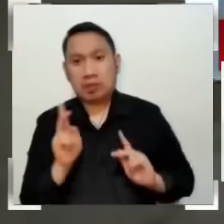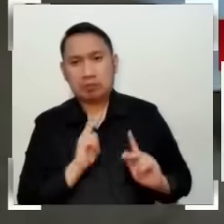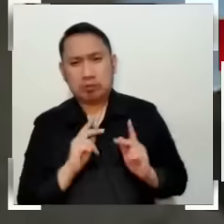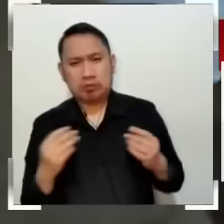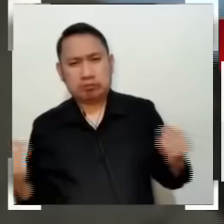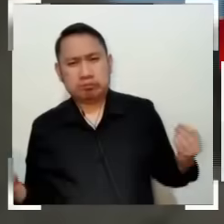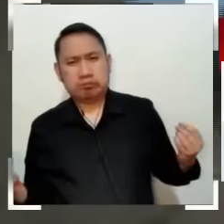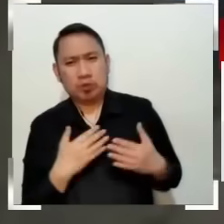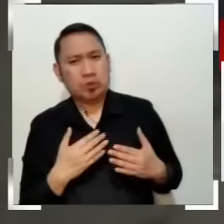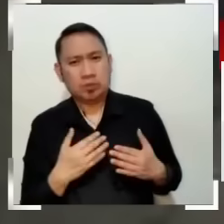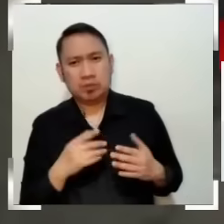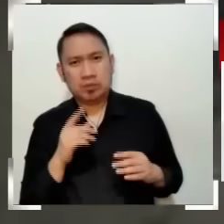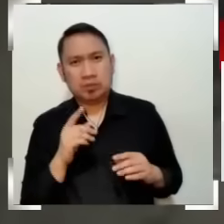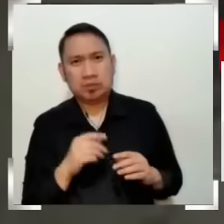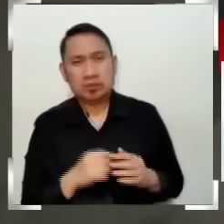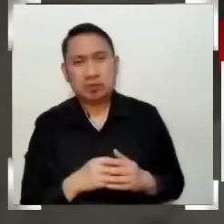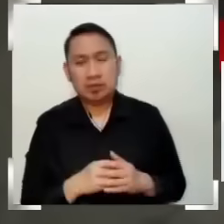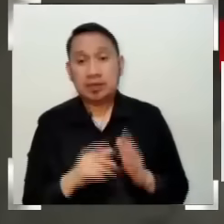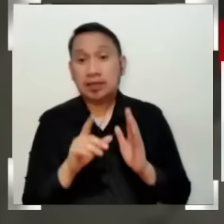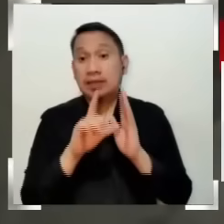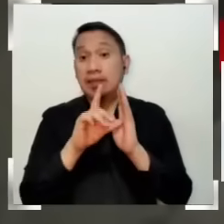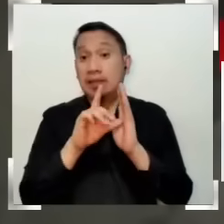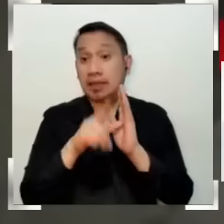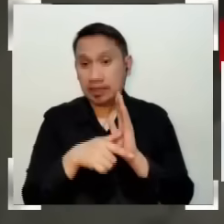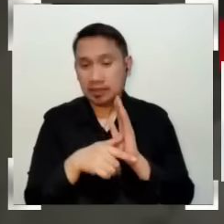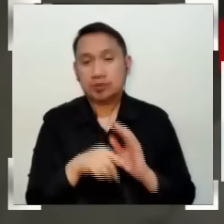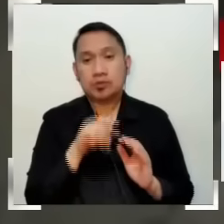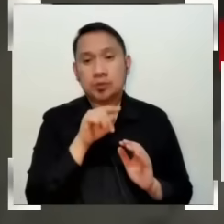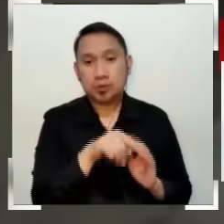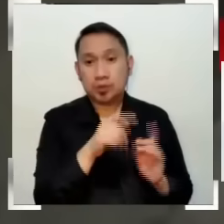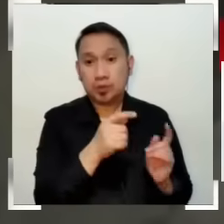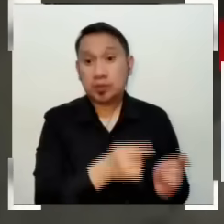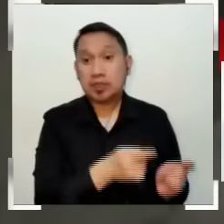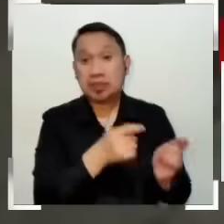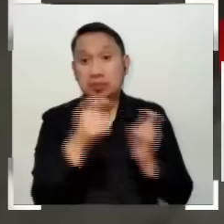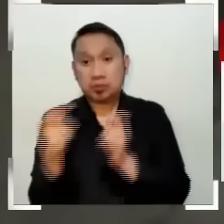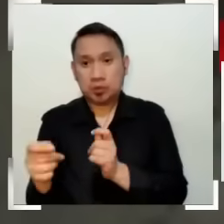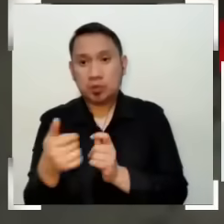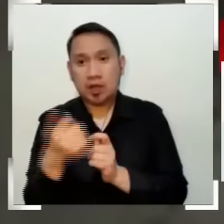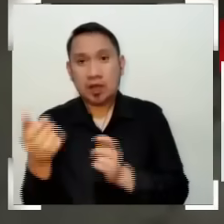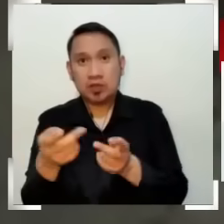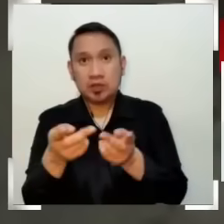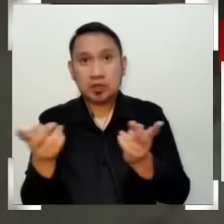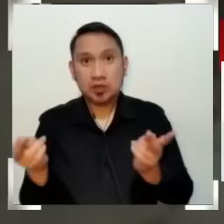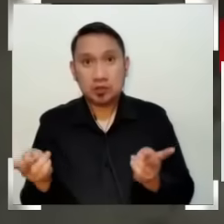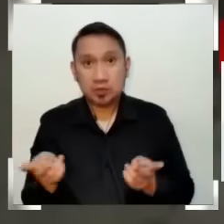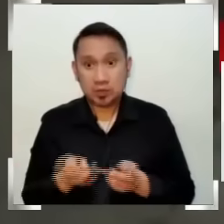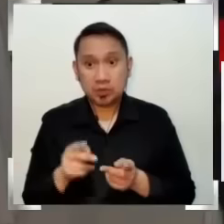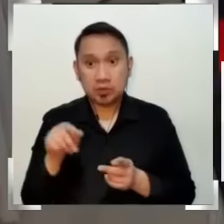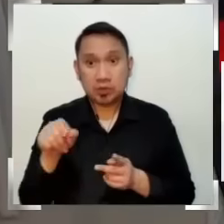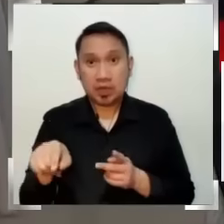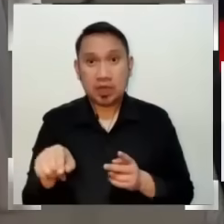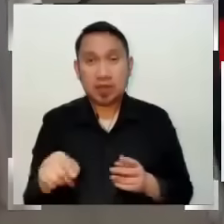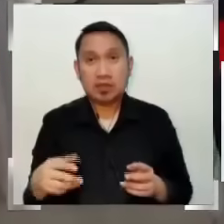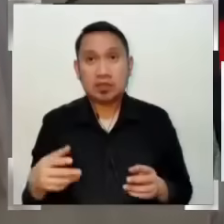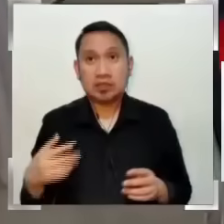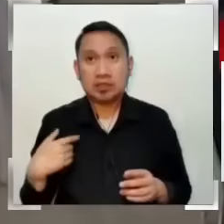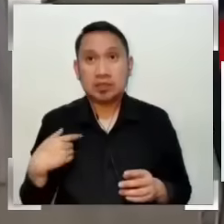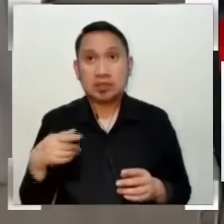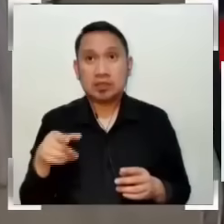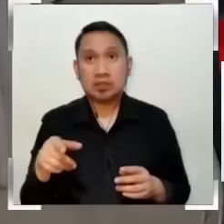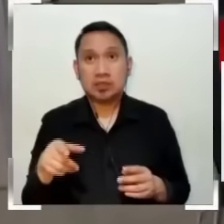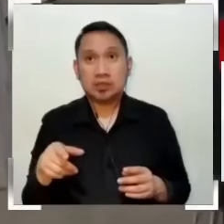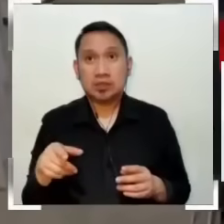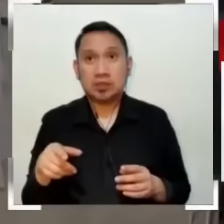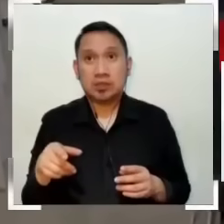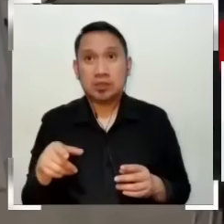makalaban. Maya-maya, lumipat naman siya sa kalapit na lugar at napagbalingan ng kauuwi lang na si Diomedes Leyte. Bigla na lang daw siyang